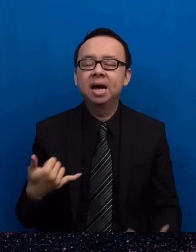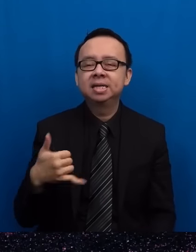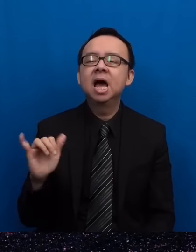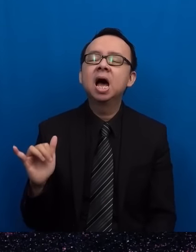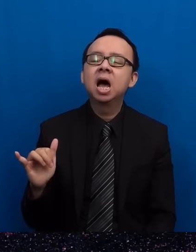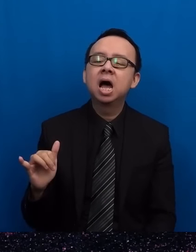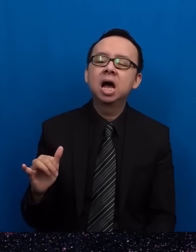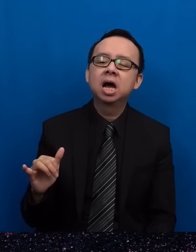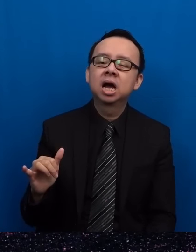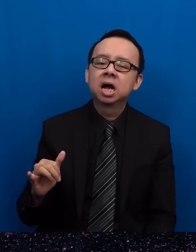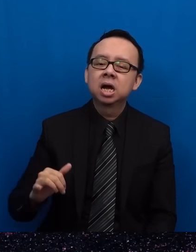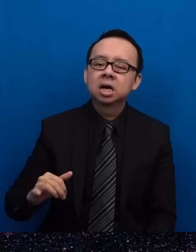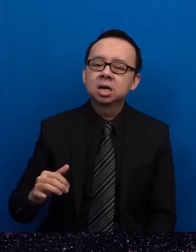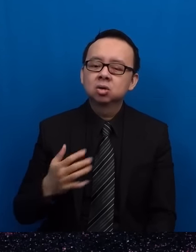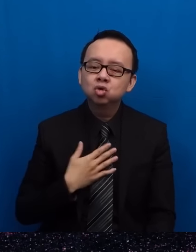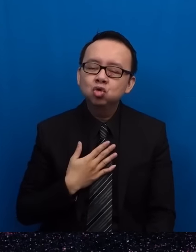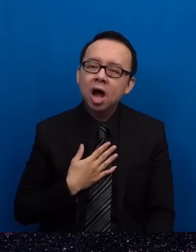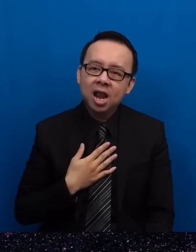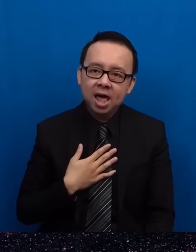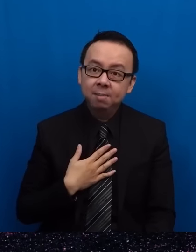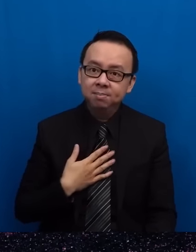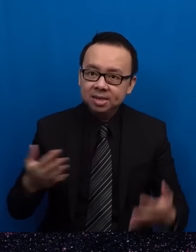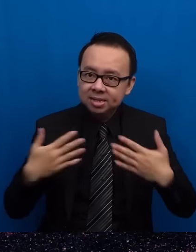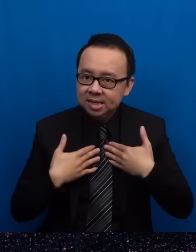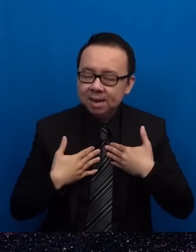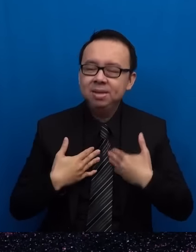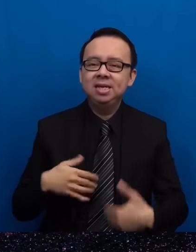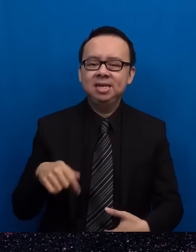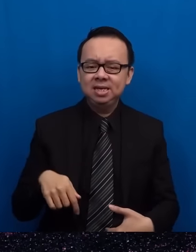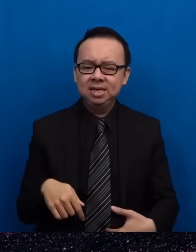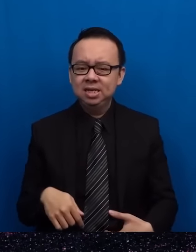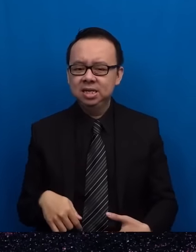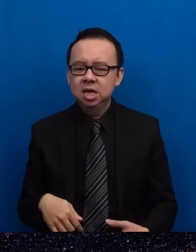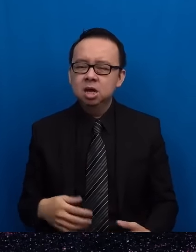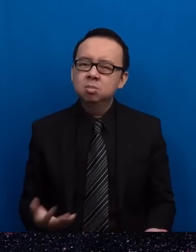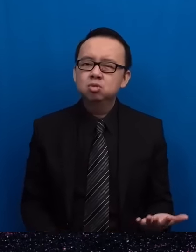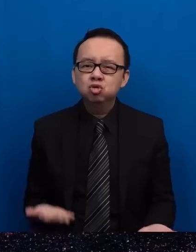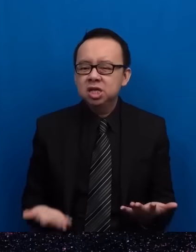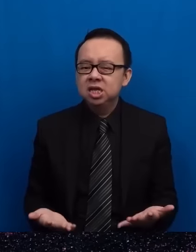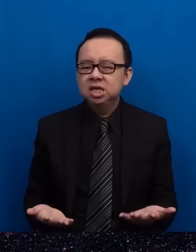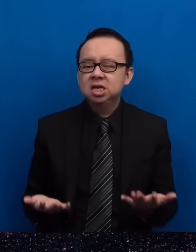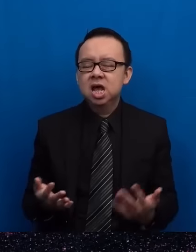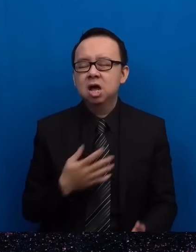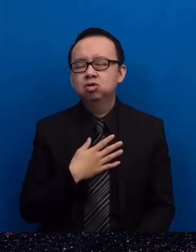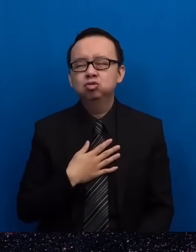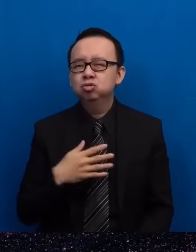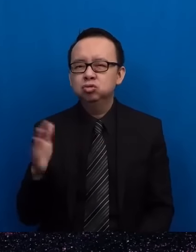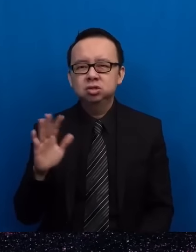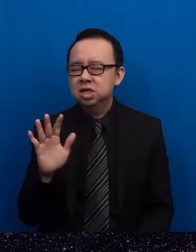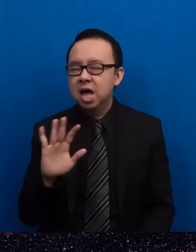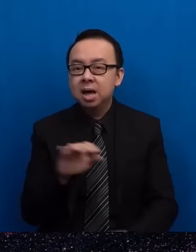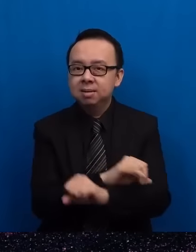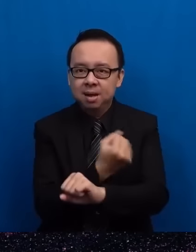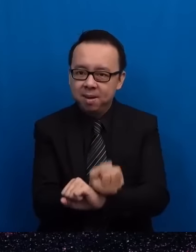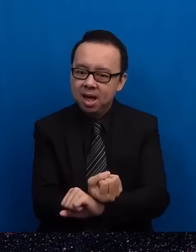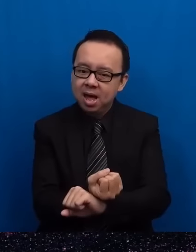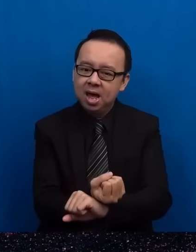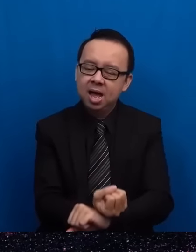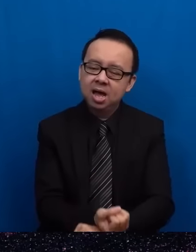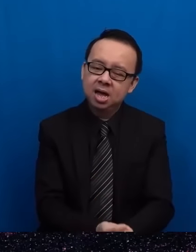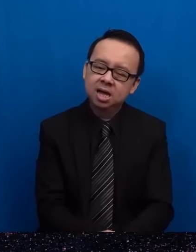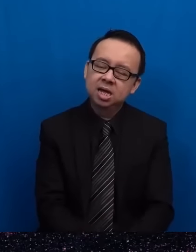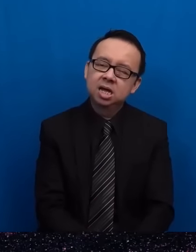Apa yang ku alami kini mungkin tak